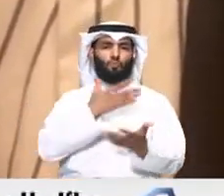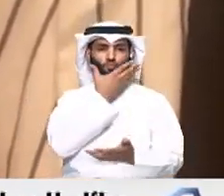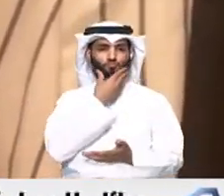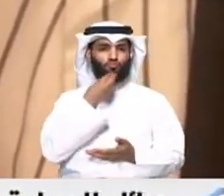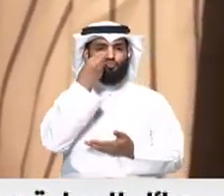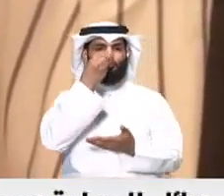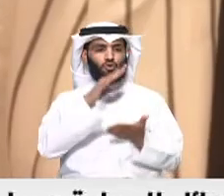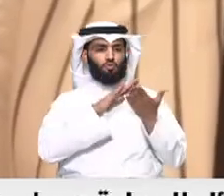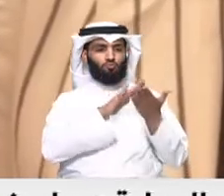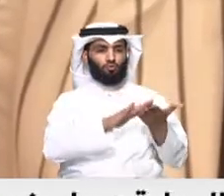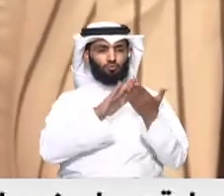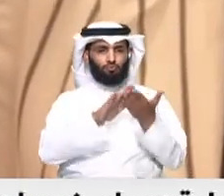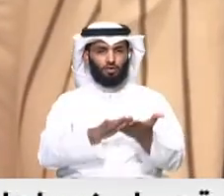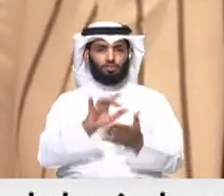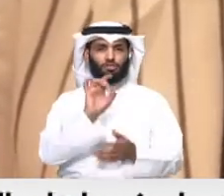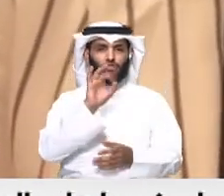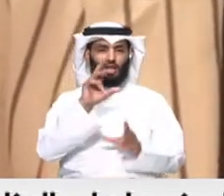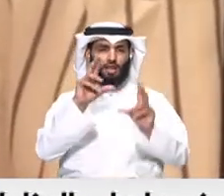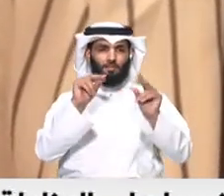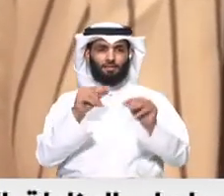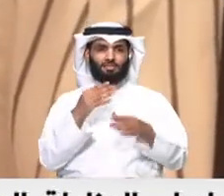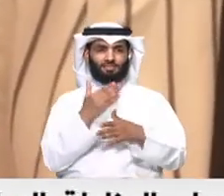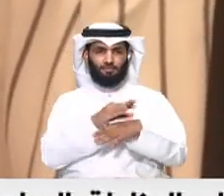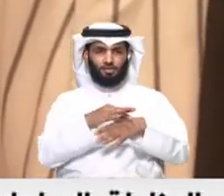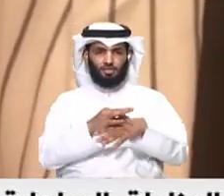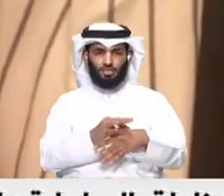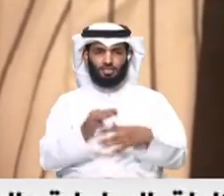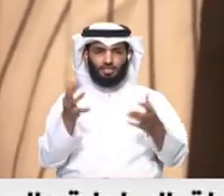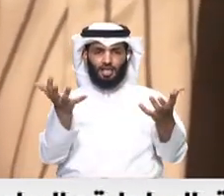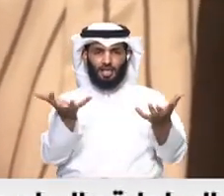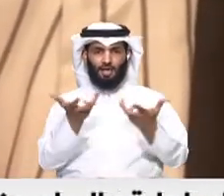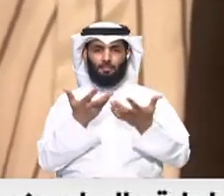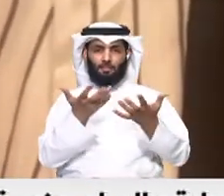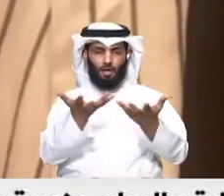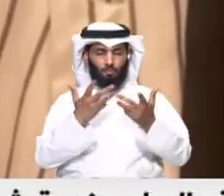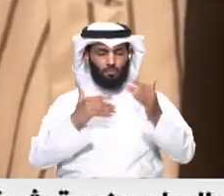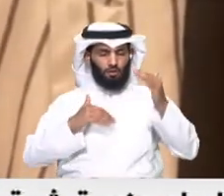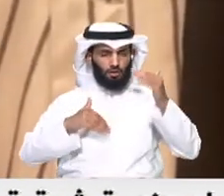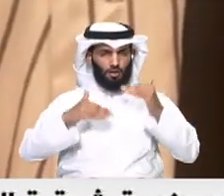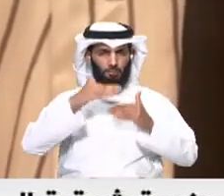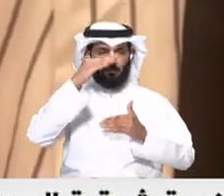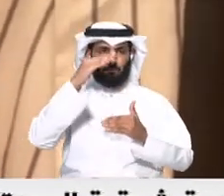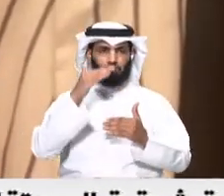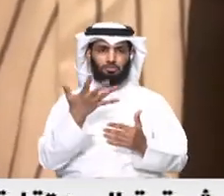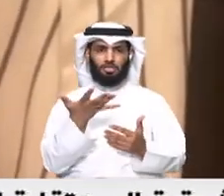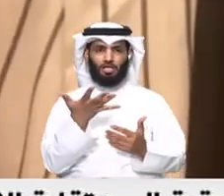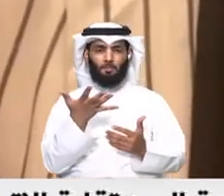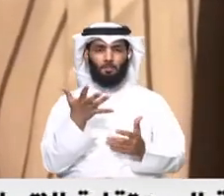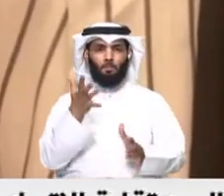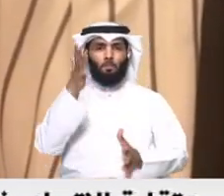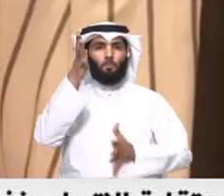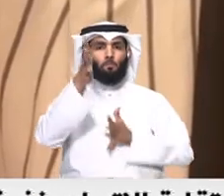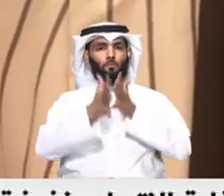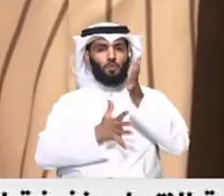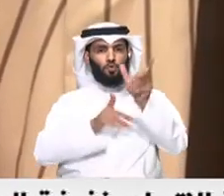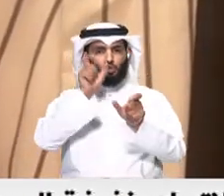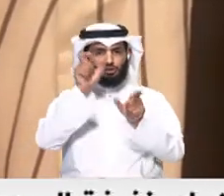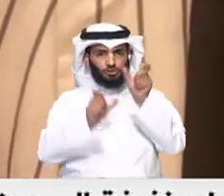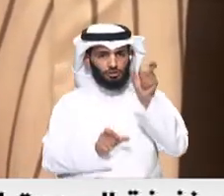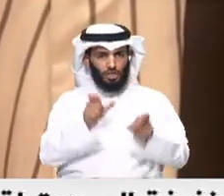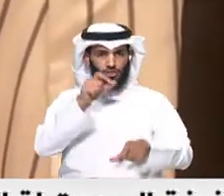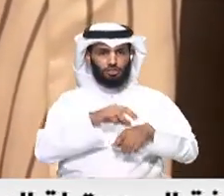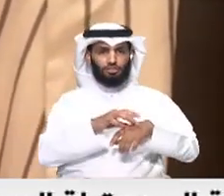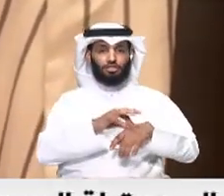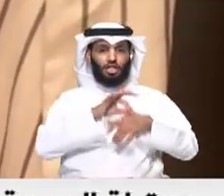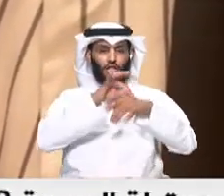وأن الرقم كبير كما أشار إليه رئيس الحكومة، وصل للمليون نازح، وهذا لم يحصل